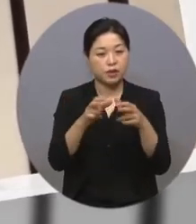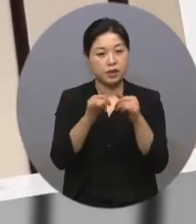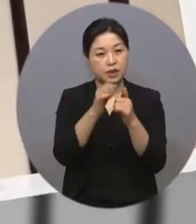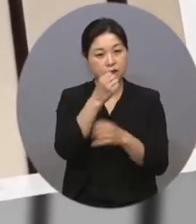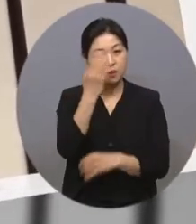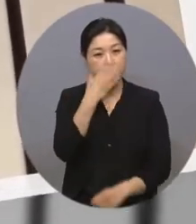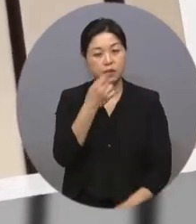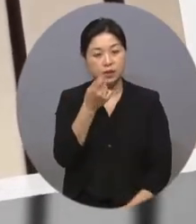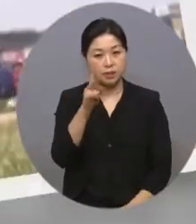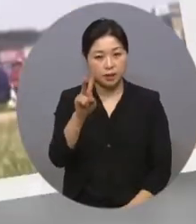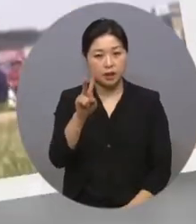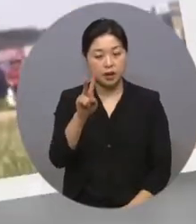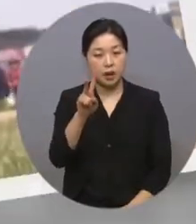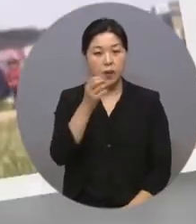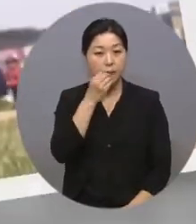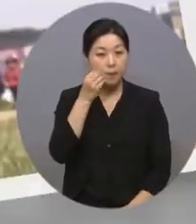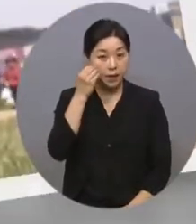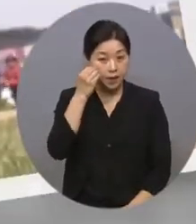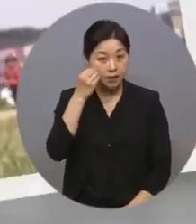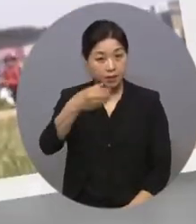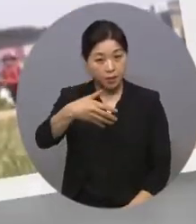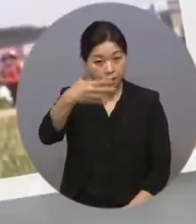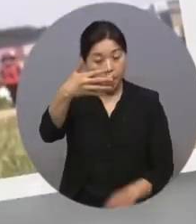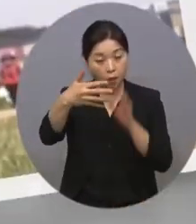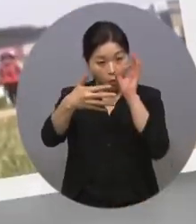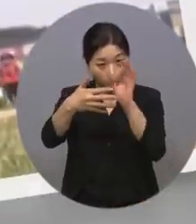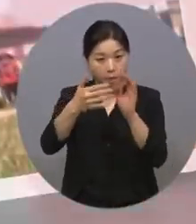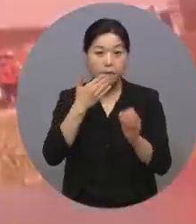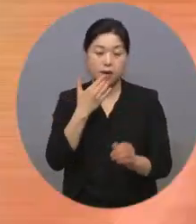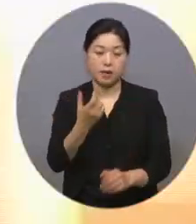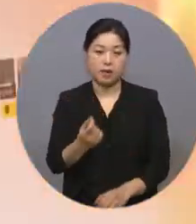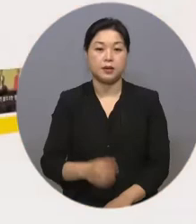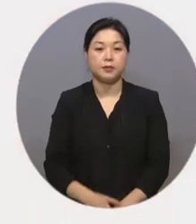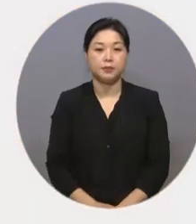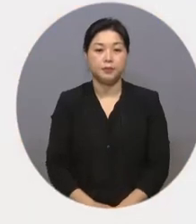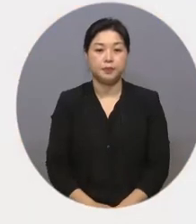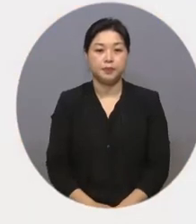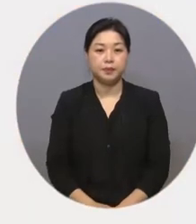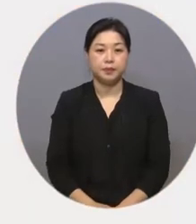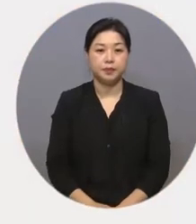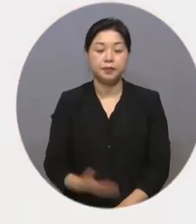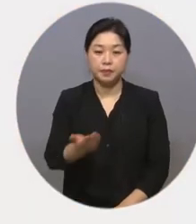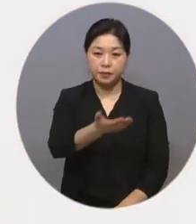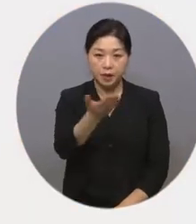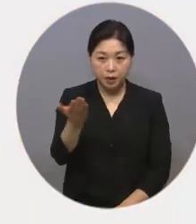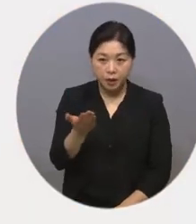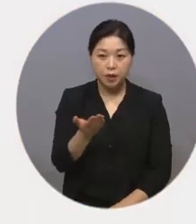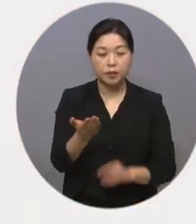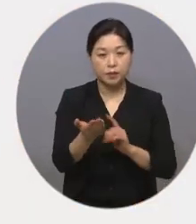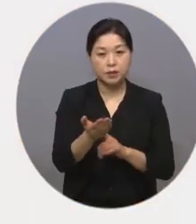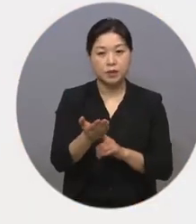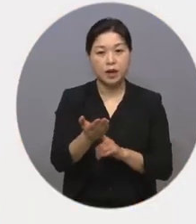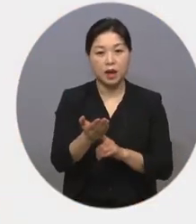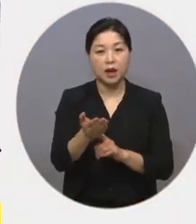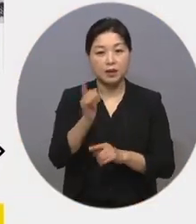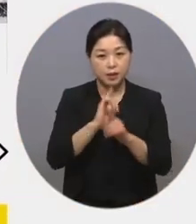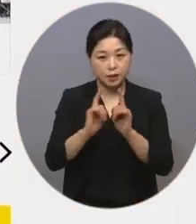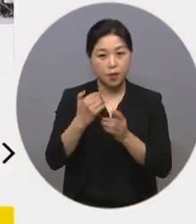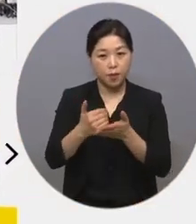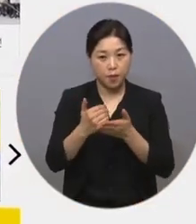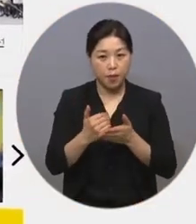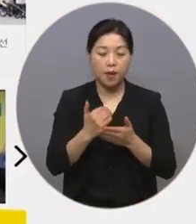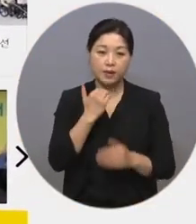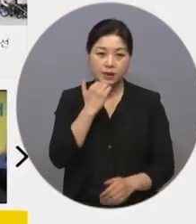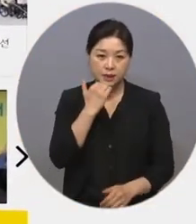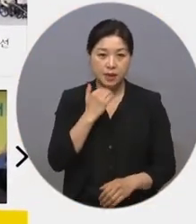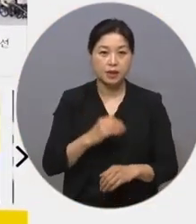웰페어뉴스 홈페이지를 통해 보다 다양한 소식을 접할 수 있습니다. 시청자 여러분의 제보를 기다립니다. 웰페어뉴스